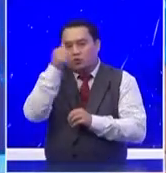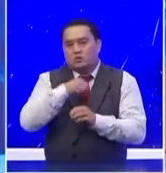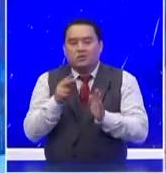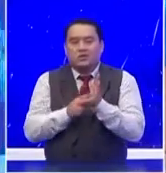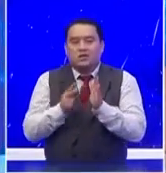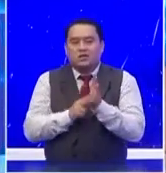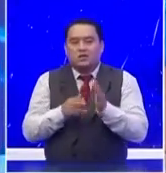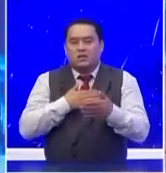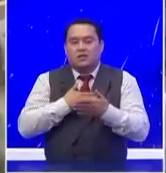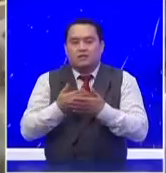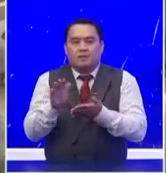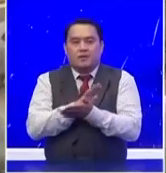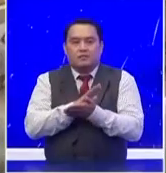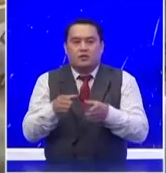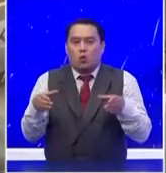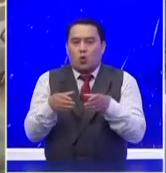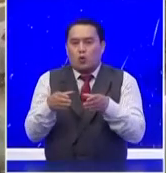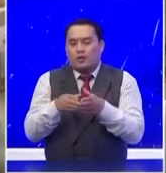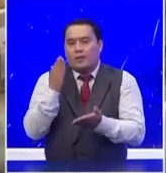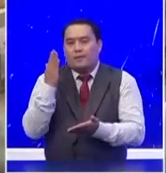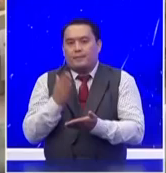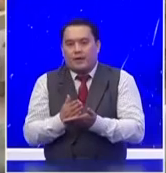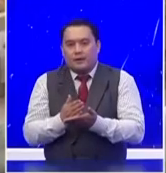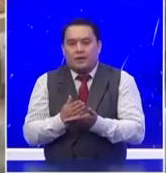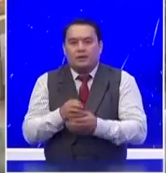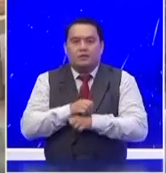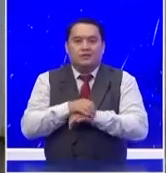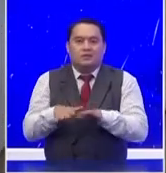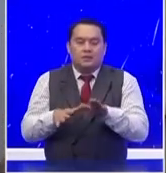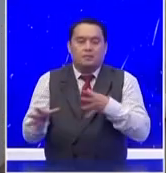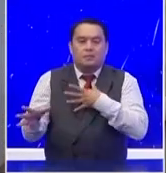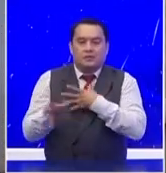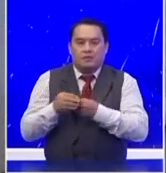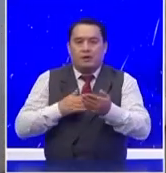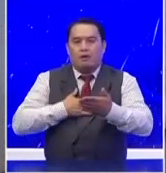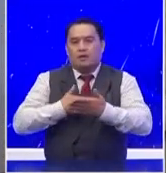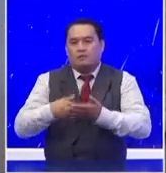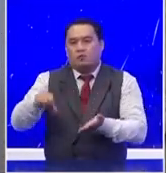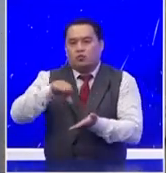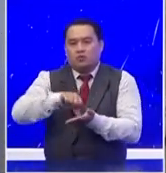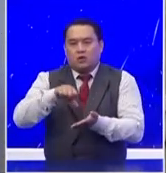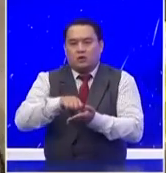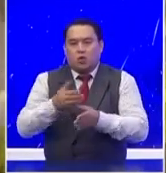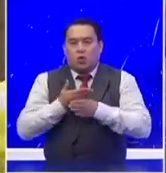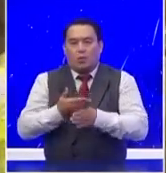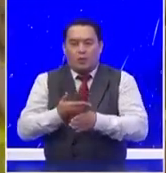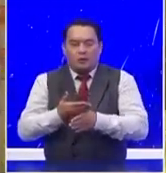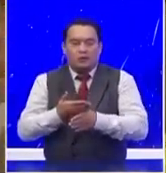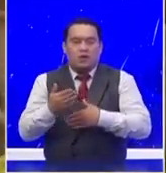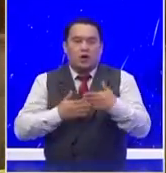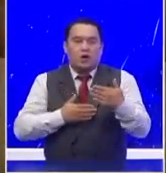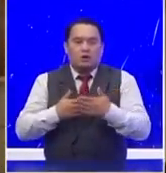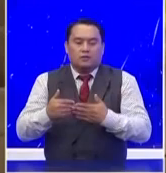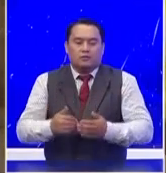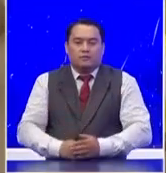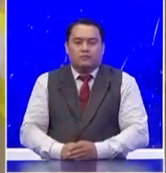80-ге жуық еріктілер ұйымы бар. Барлығы осындай елде індет тараған уақытта белсенді болды. Олар мұқтаждарға қол ұшын созудан